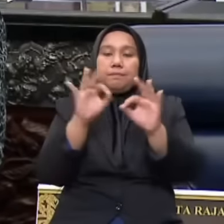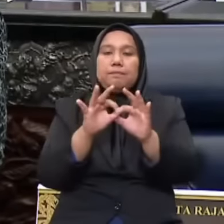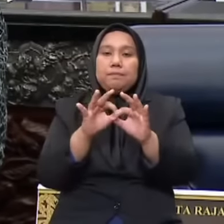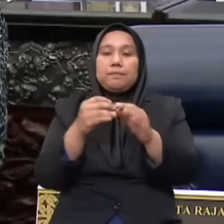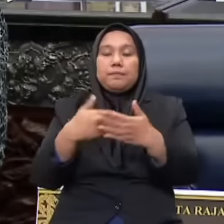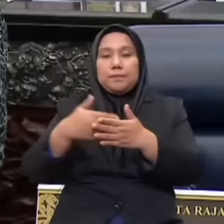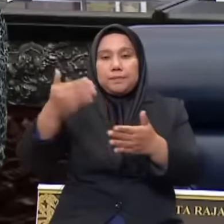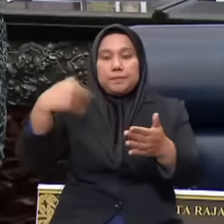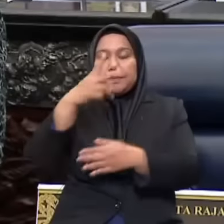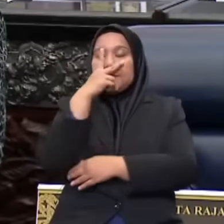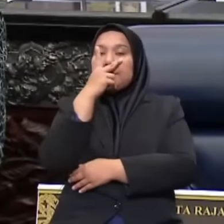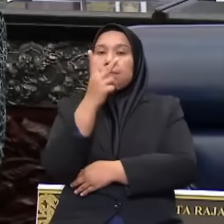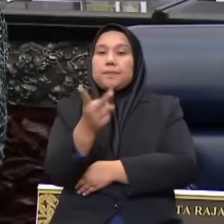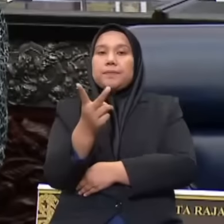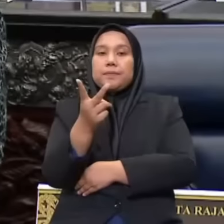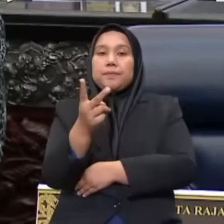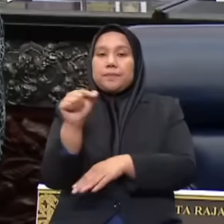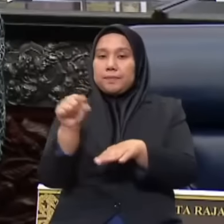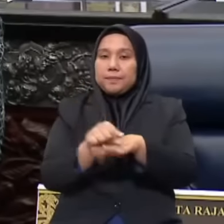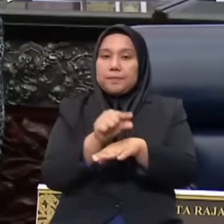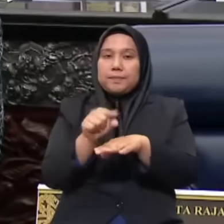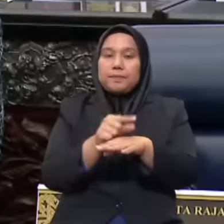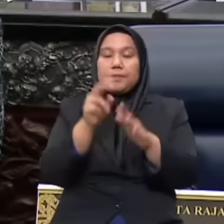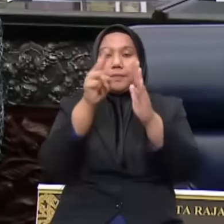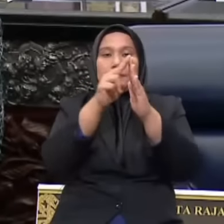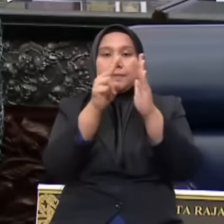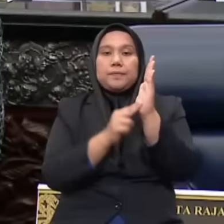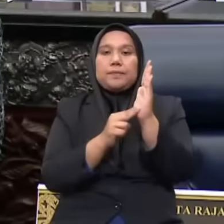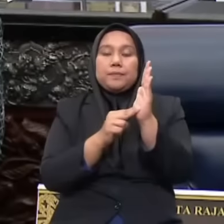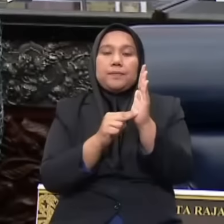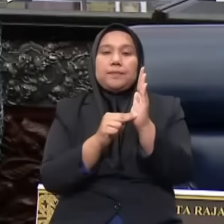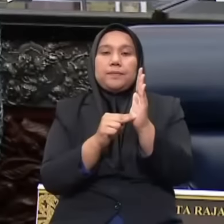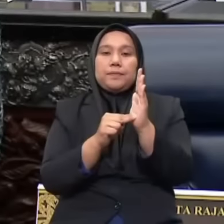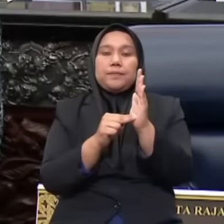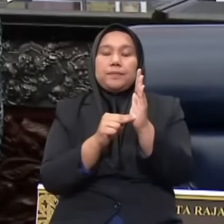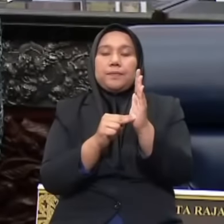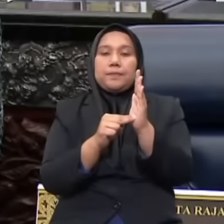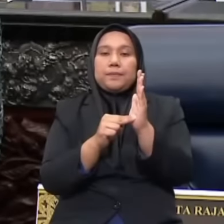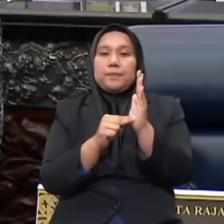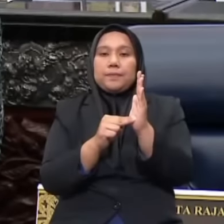kita melihat untuk menggunakan undang-undang untuk